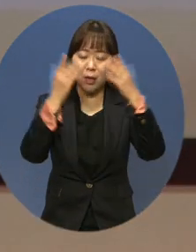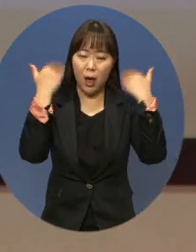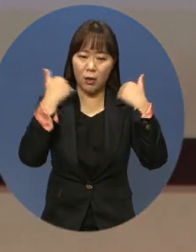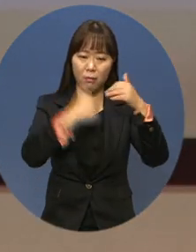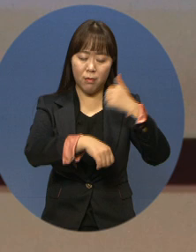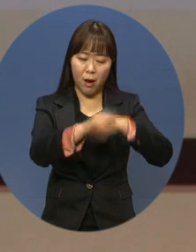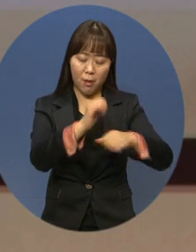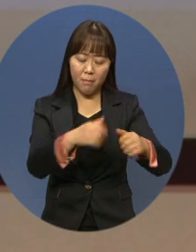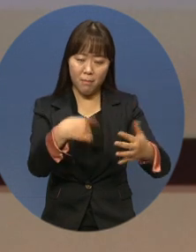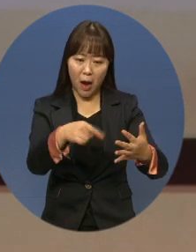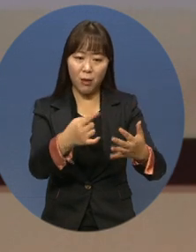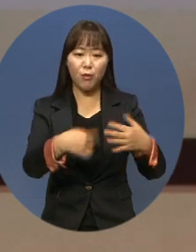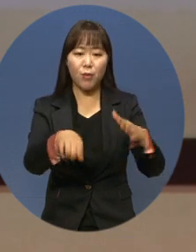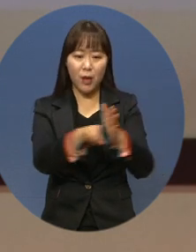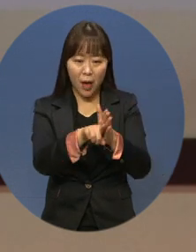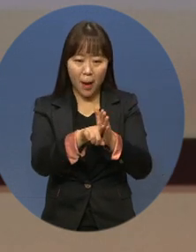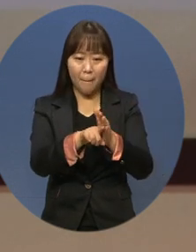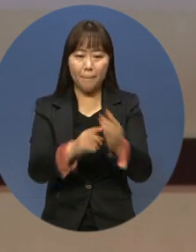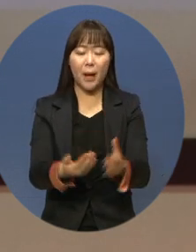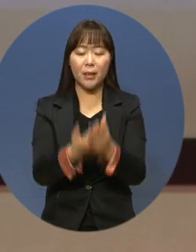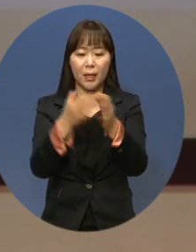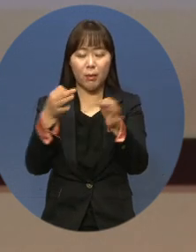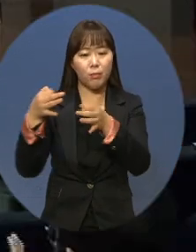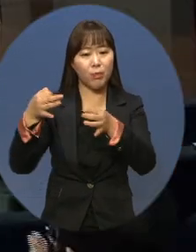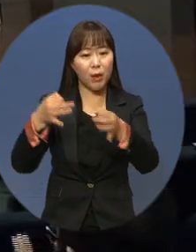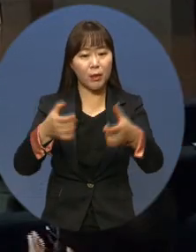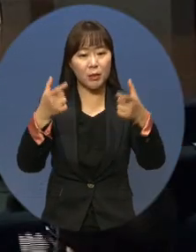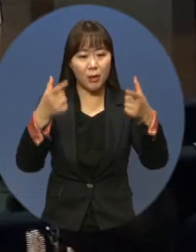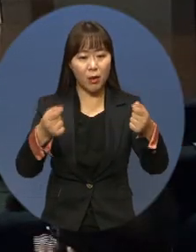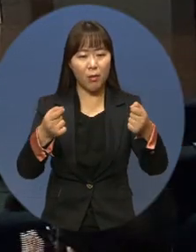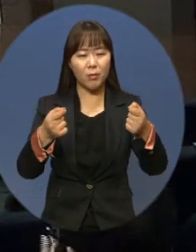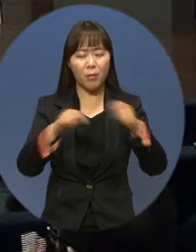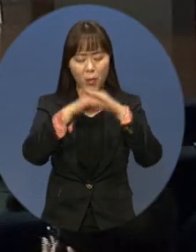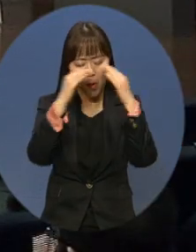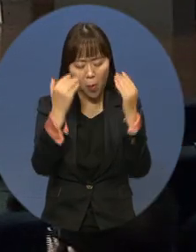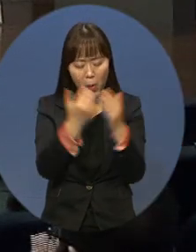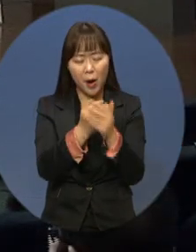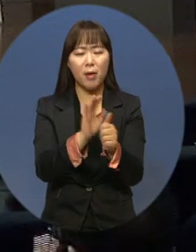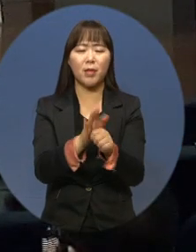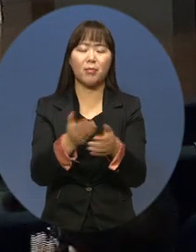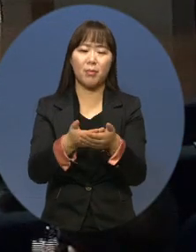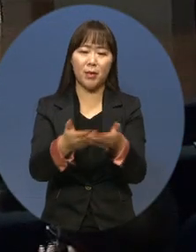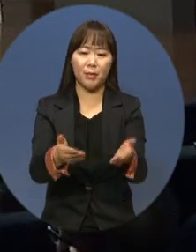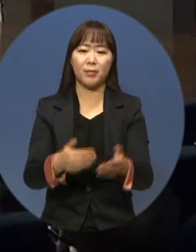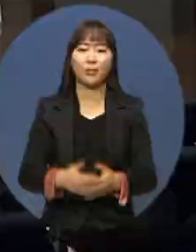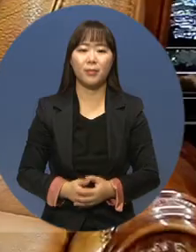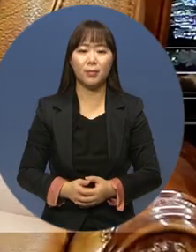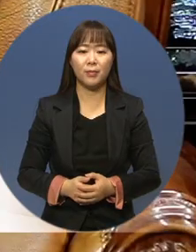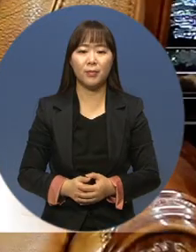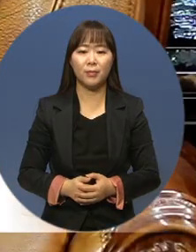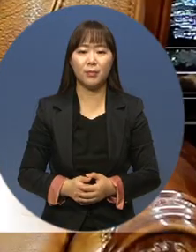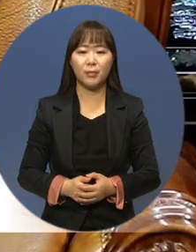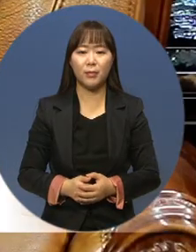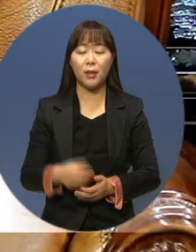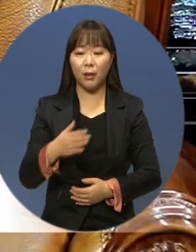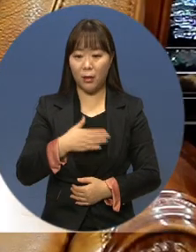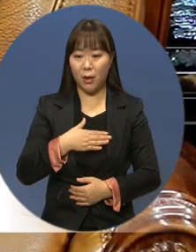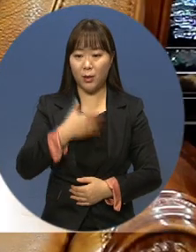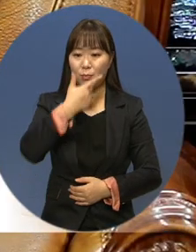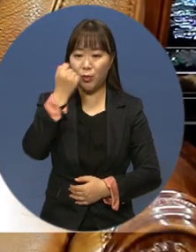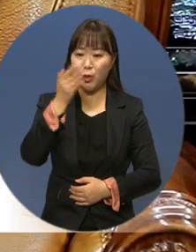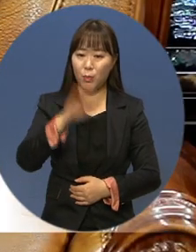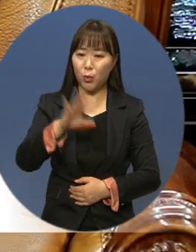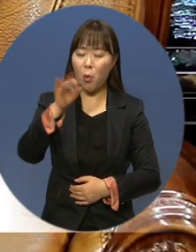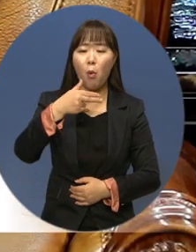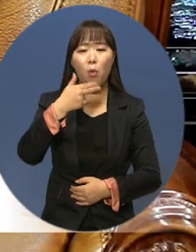후학 양성을 위한 대학 발전 기금 기부 등 아낌없는 지원을 이어가고 있습니다. 부족은 저지만